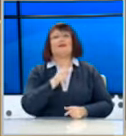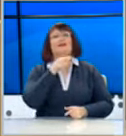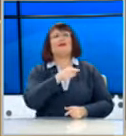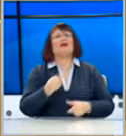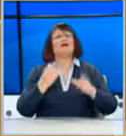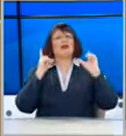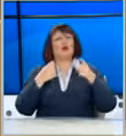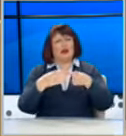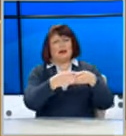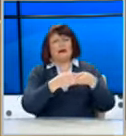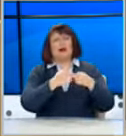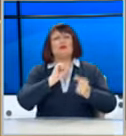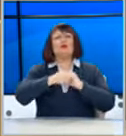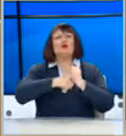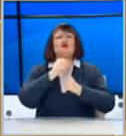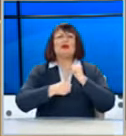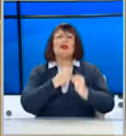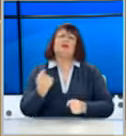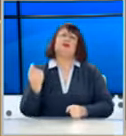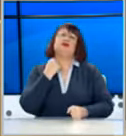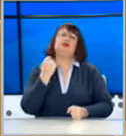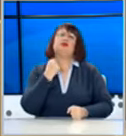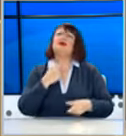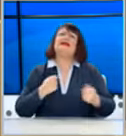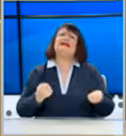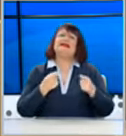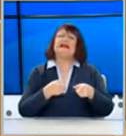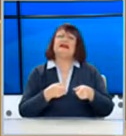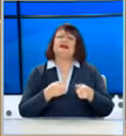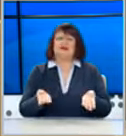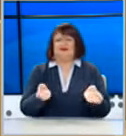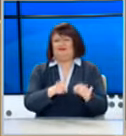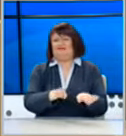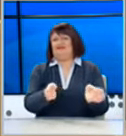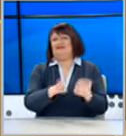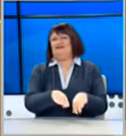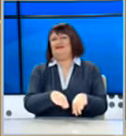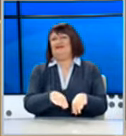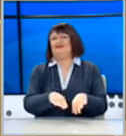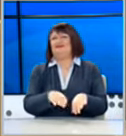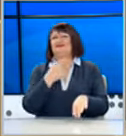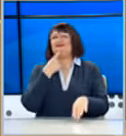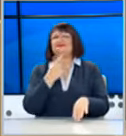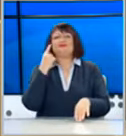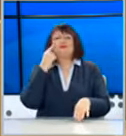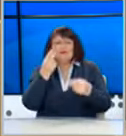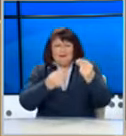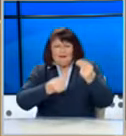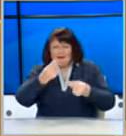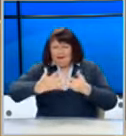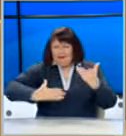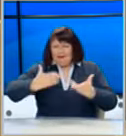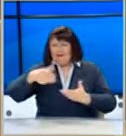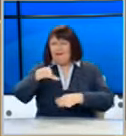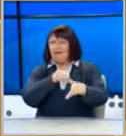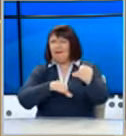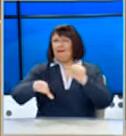προσπαθείτε τις συνεχιζόμενες αποτυχίες να τις καλύψετε μέσα από μια δημιουργική λογιστική. Αλλά